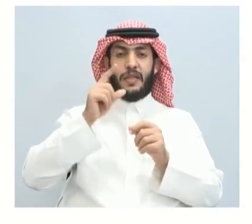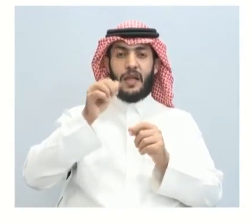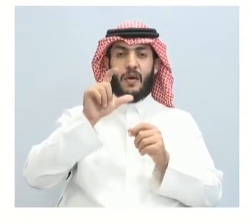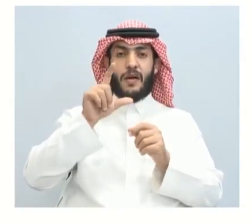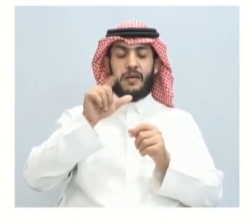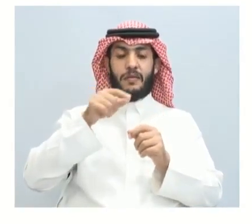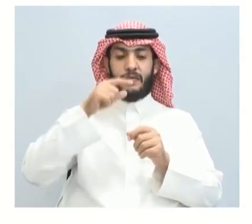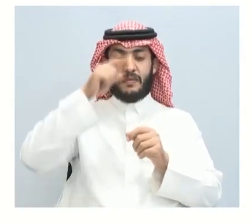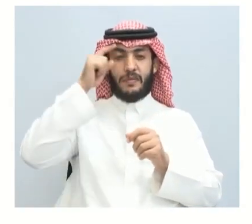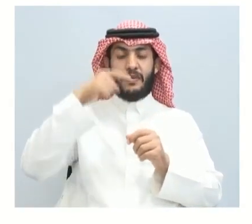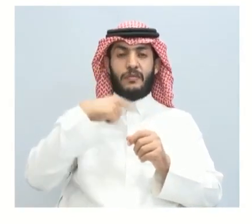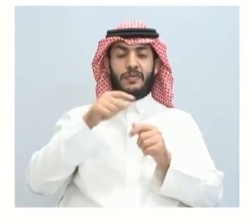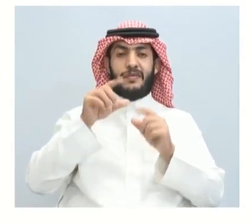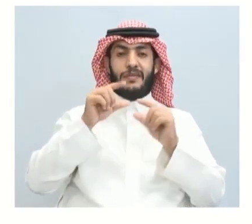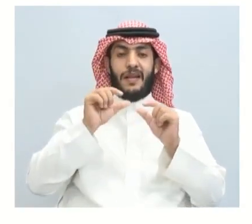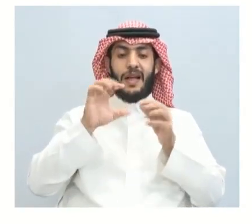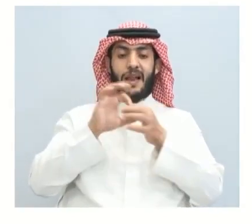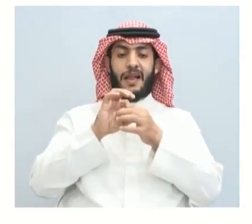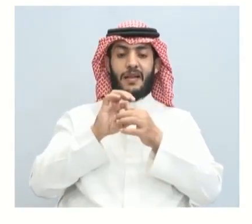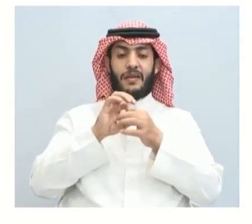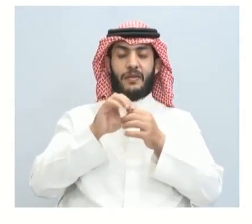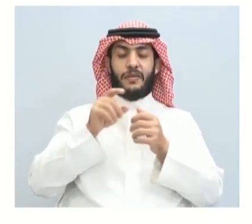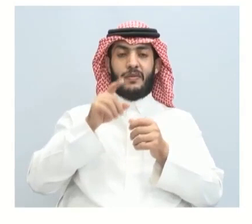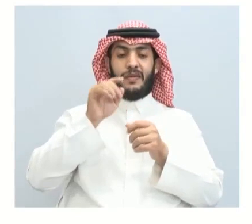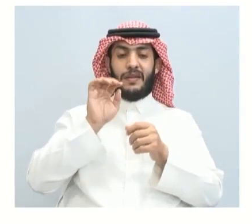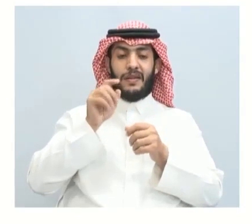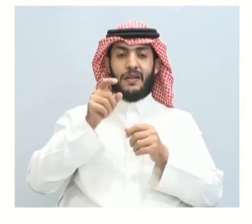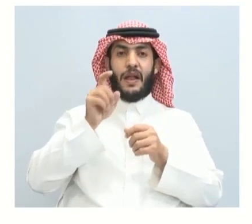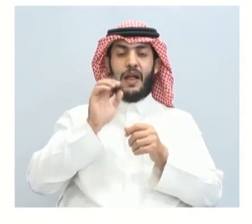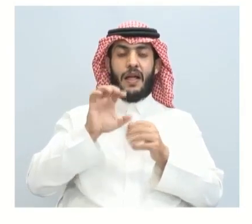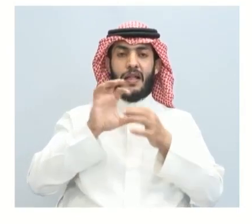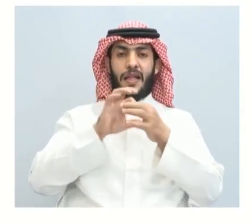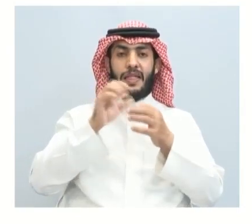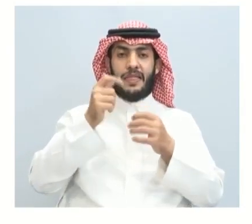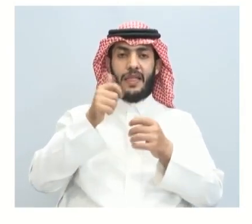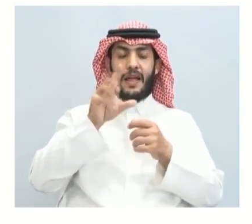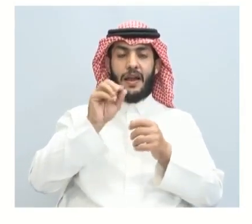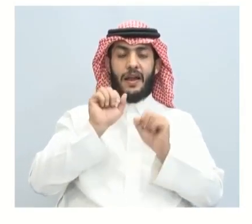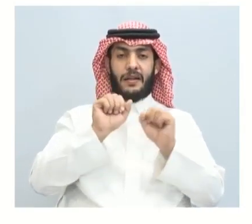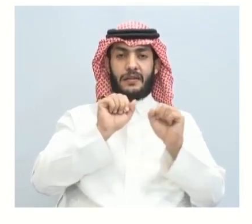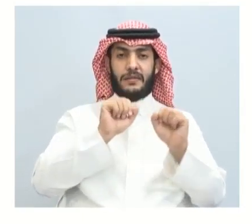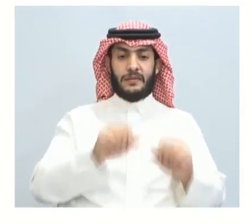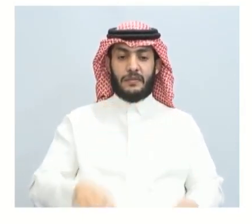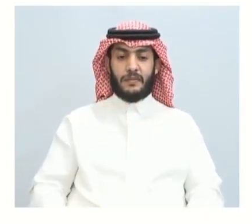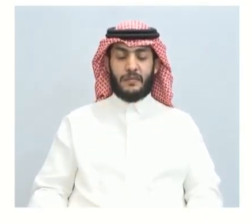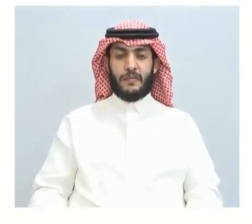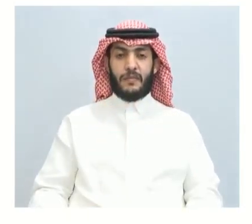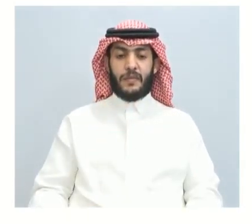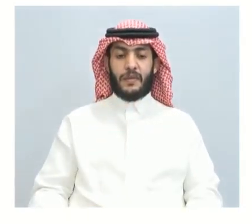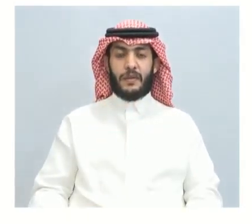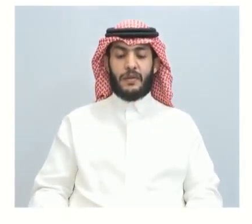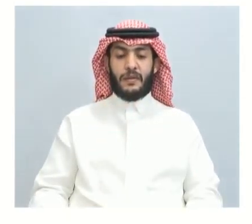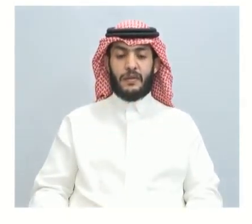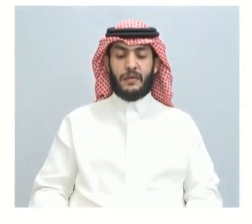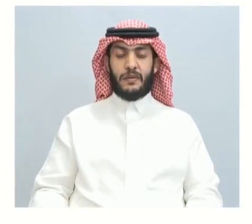الحين وقال لك ابغاك تصف العلاقه يعني ش التحويلات اللي تمت على كل داله من هذه الدوال فانا بكتب